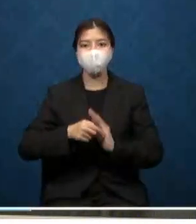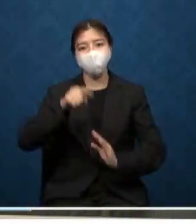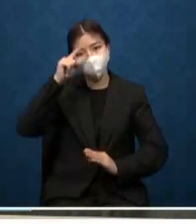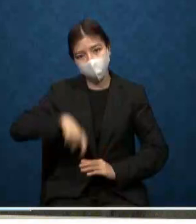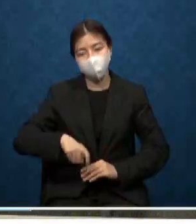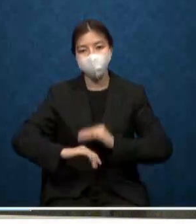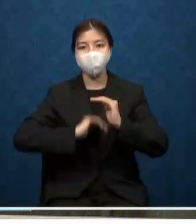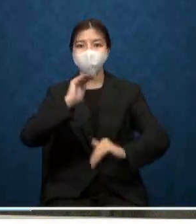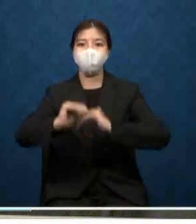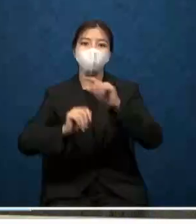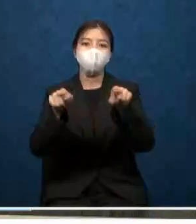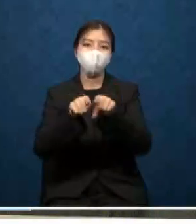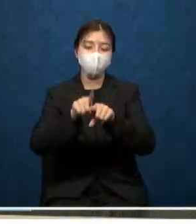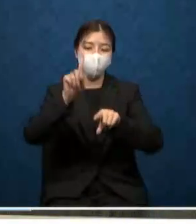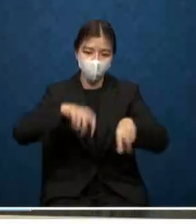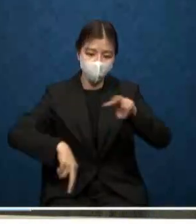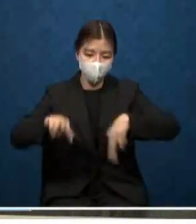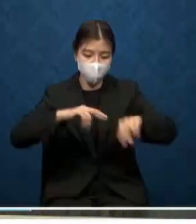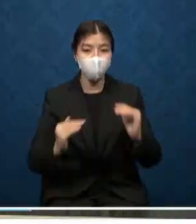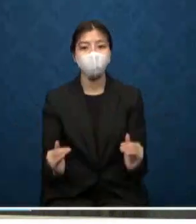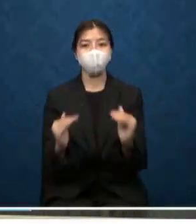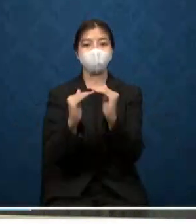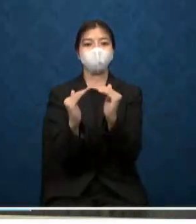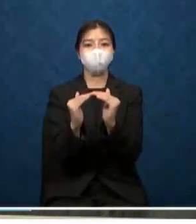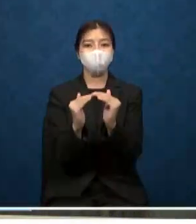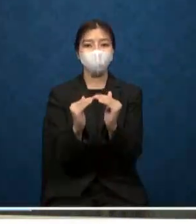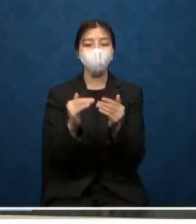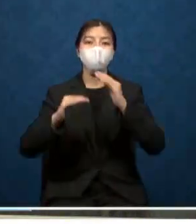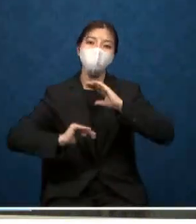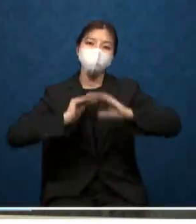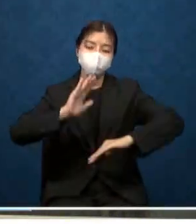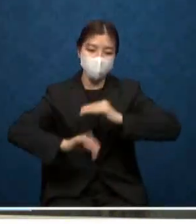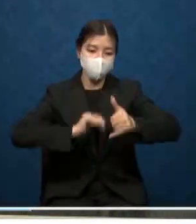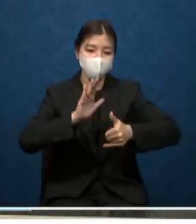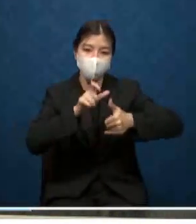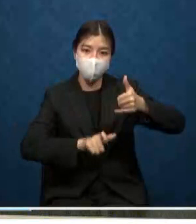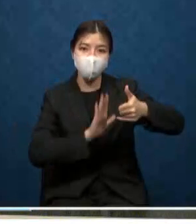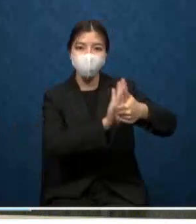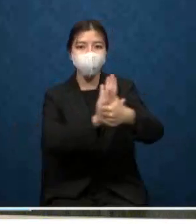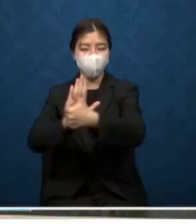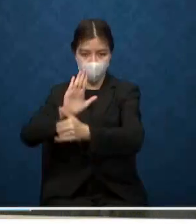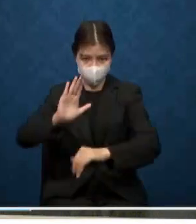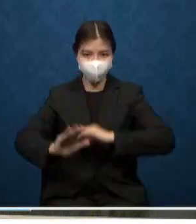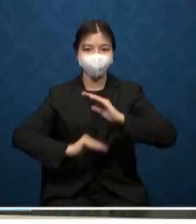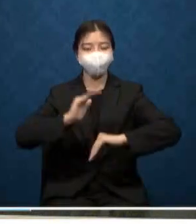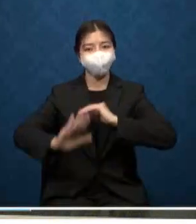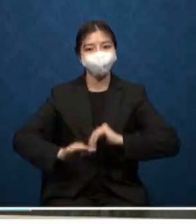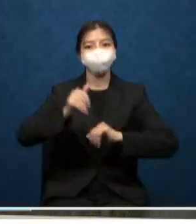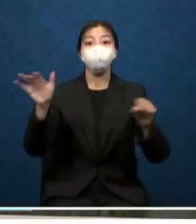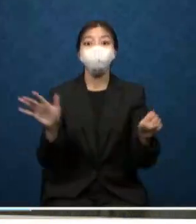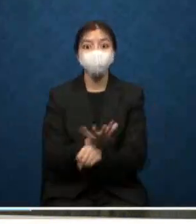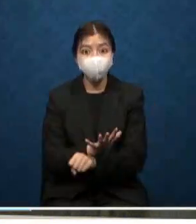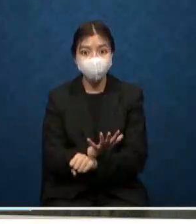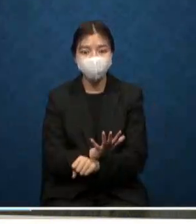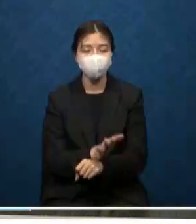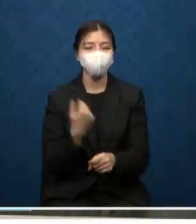ยก็จะดูแลเท่ากันให้เขาได้มีโอกาสพัฒนาให้เต็มตามศักยภาพของแต่ละคนซึ่งมีแตกต่างมี